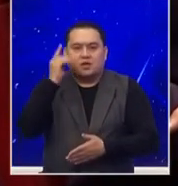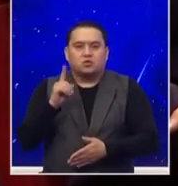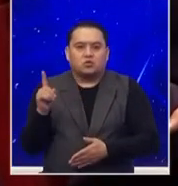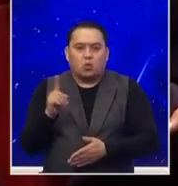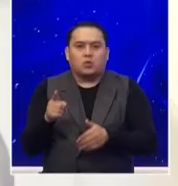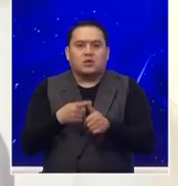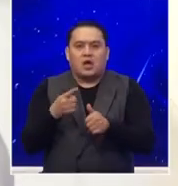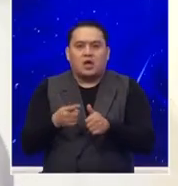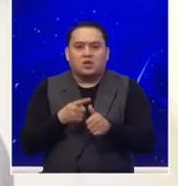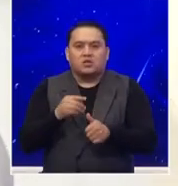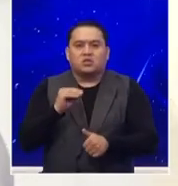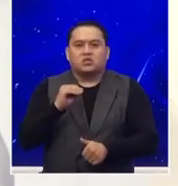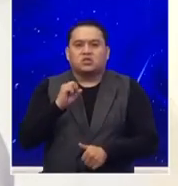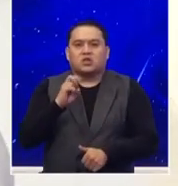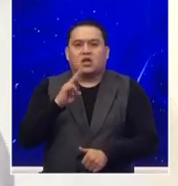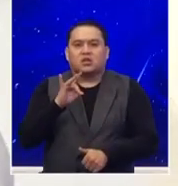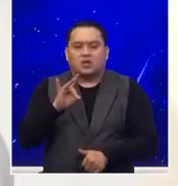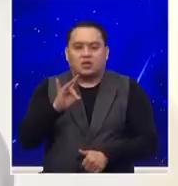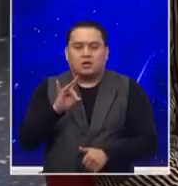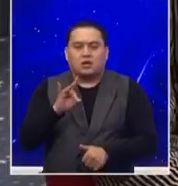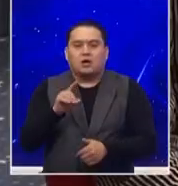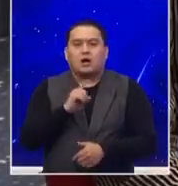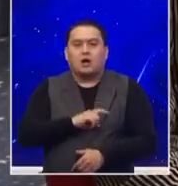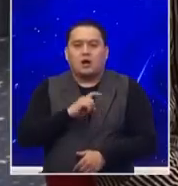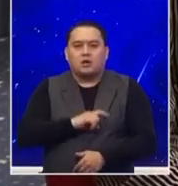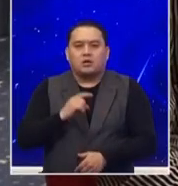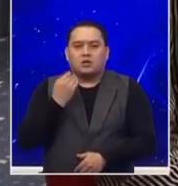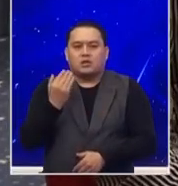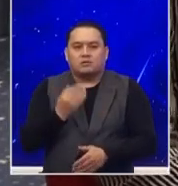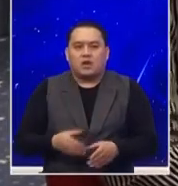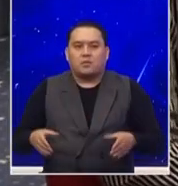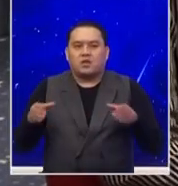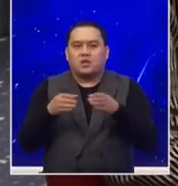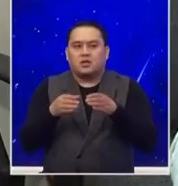именно название «Жанр» как нельзя лучше характеризует их объединение.